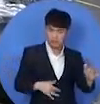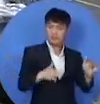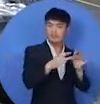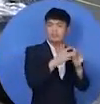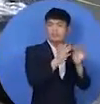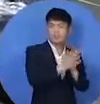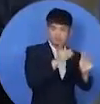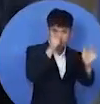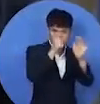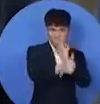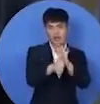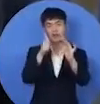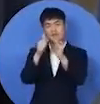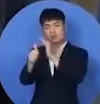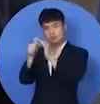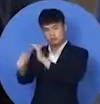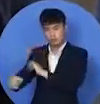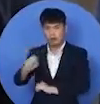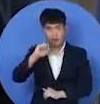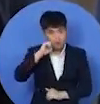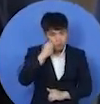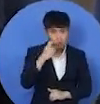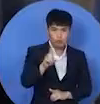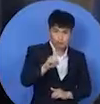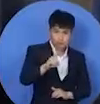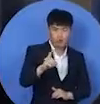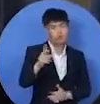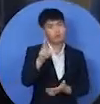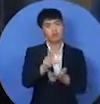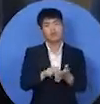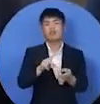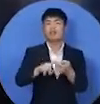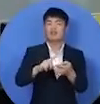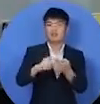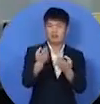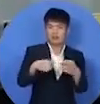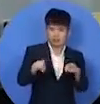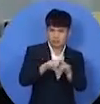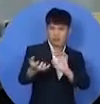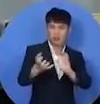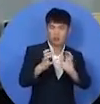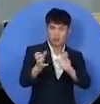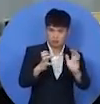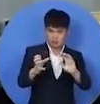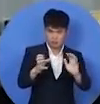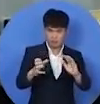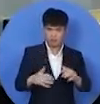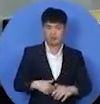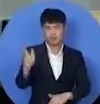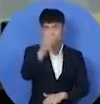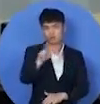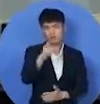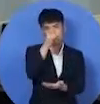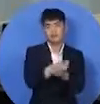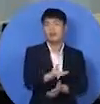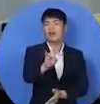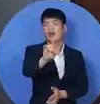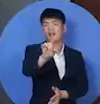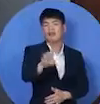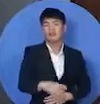기업과 산업단지 등을 직접 찾아다니며 기업인들의 어려움을 듣고 문제 해결을 논의하는 기업 도시 천안만의